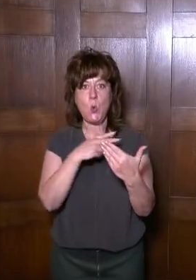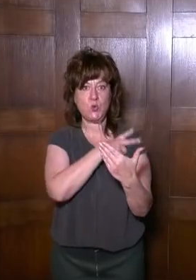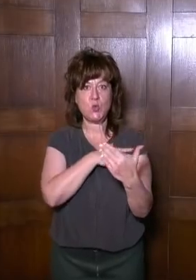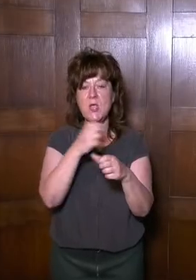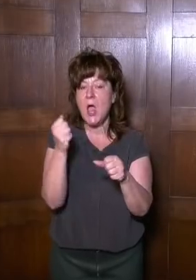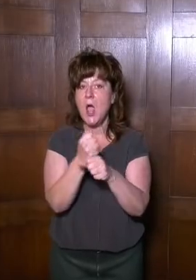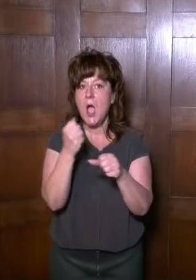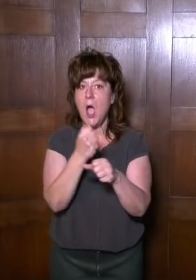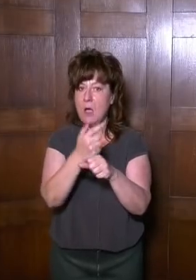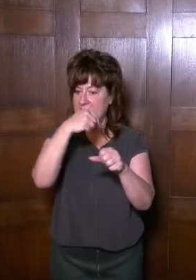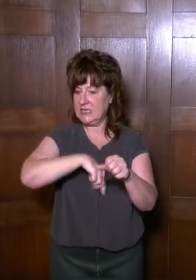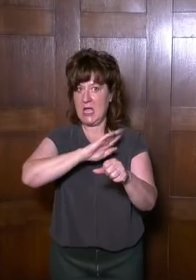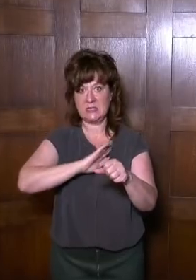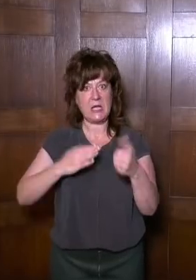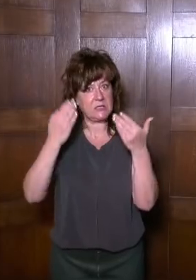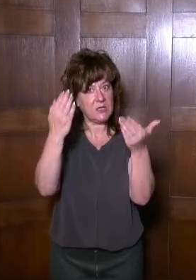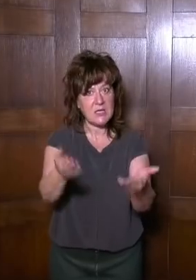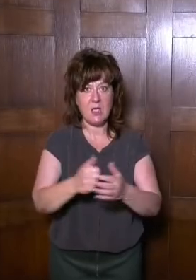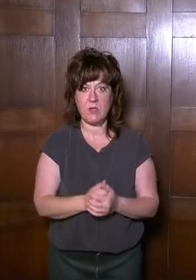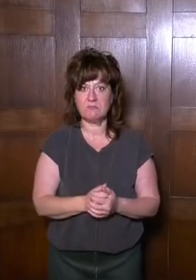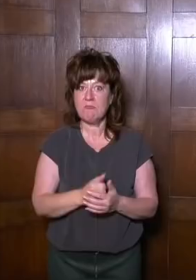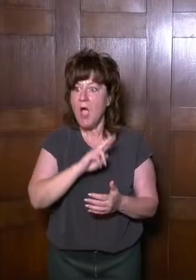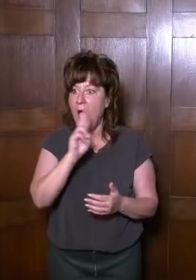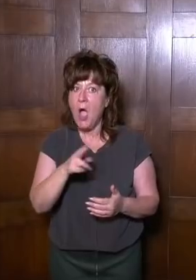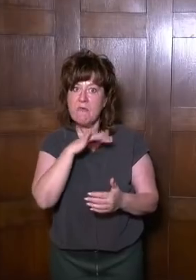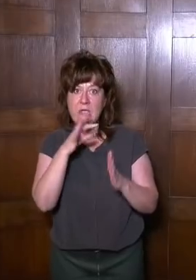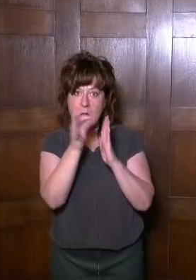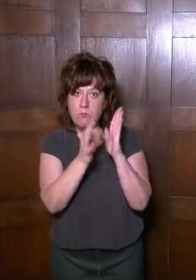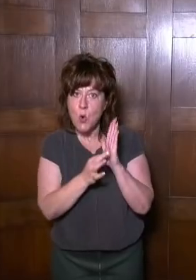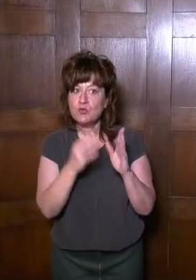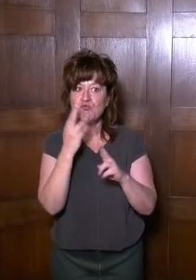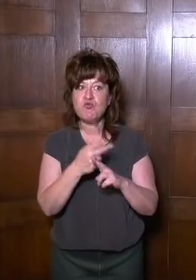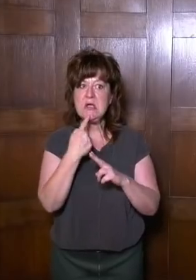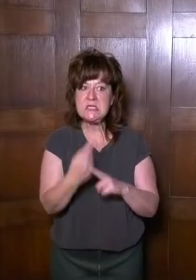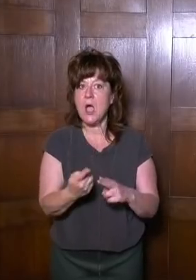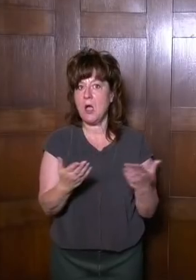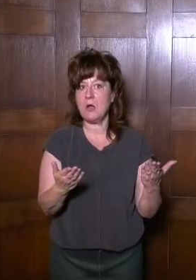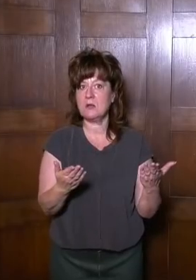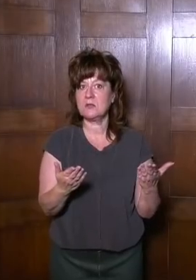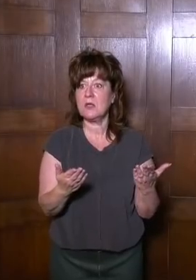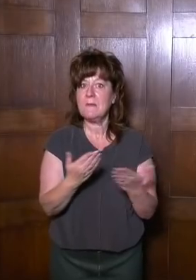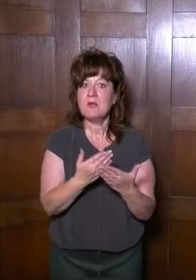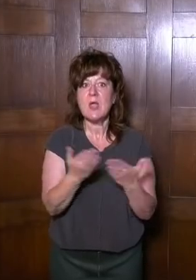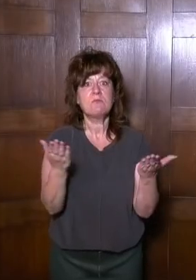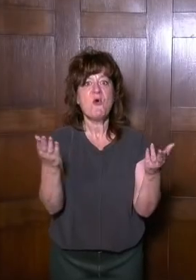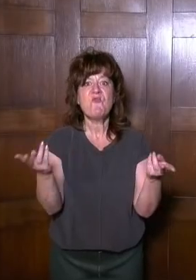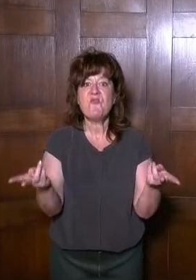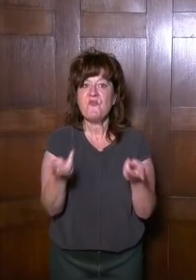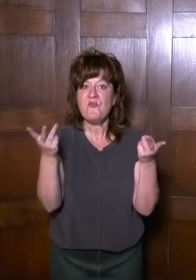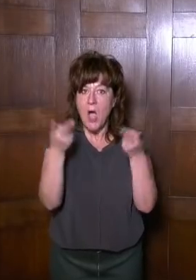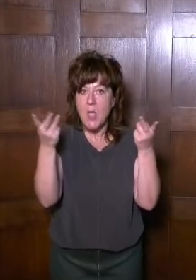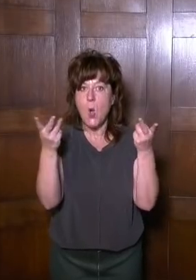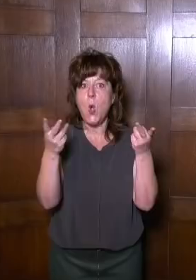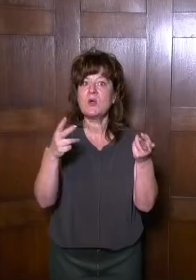in Sachsen bringen, die tatsächlich auch alle genau die Punkte angesprochen haben, nämlich die Frage Förderung, Änderung